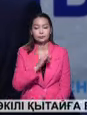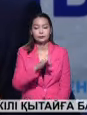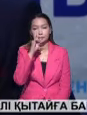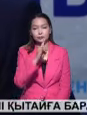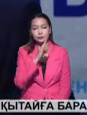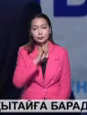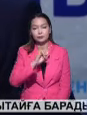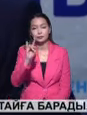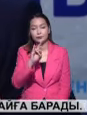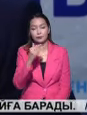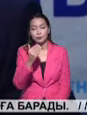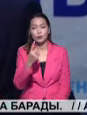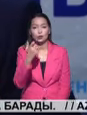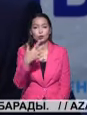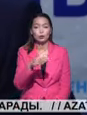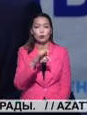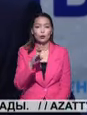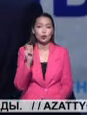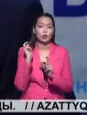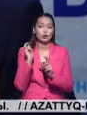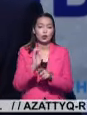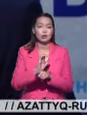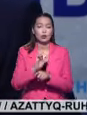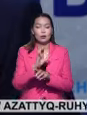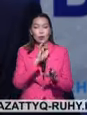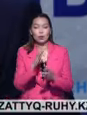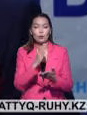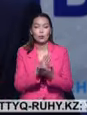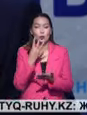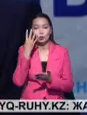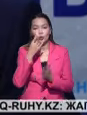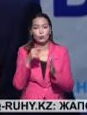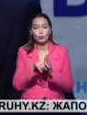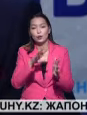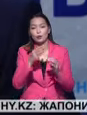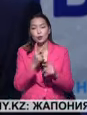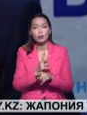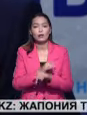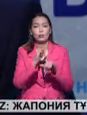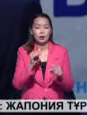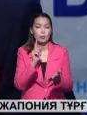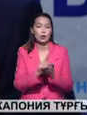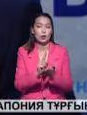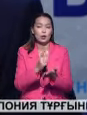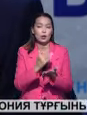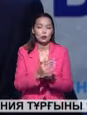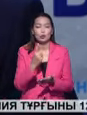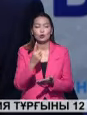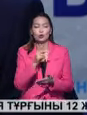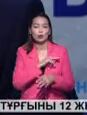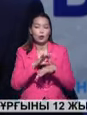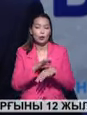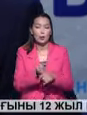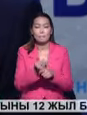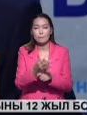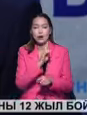Қазақстан аэропорттарында 150 мың тоннадай жүк тасымалы қарастырылған. 4 жыл ішінде бұл көрсеткішті 2 есеге ұлғайту тапсырылды. Оны жүзеге асыру үшін бірнеше